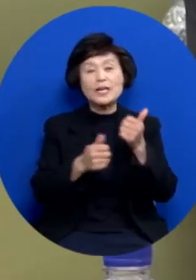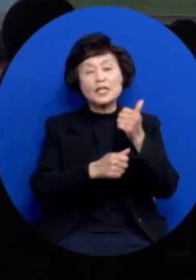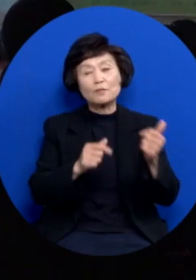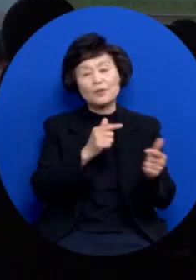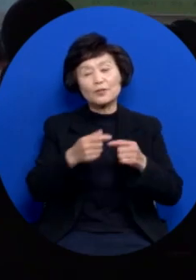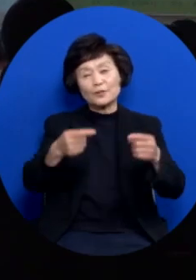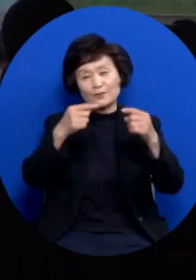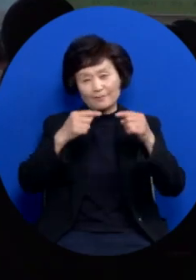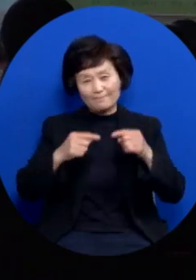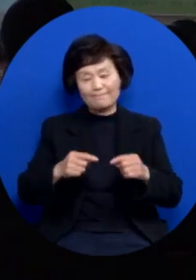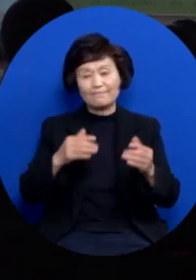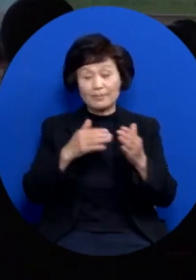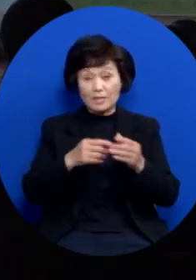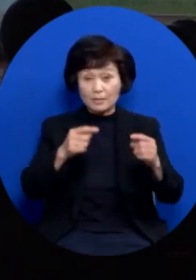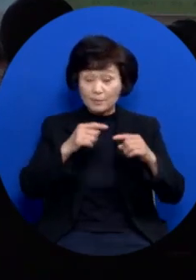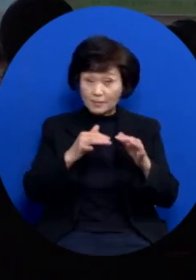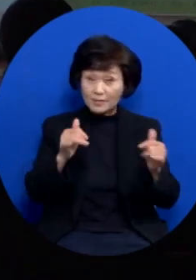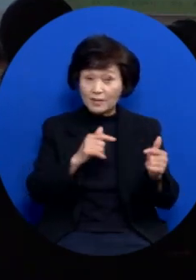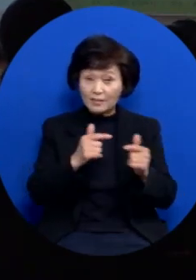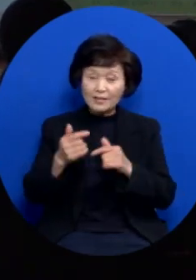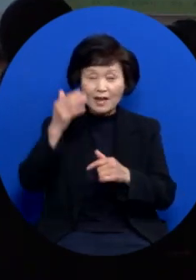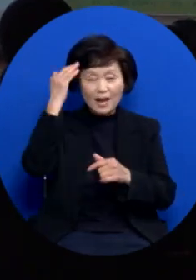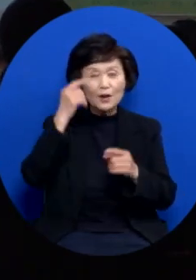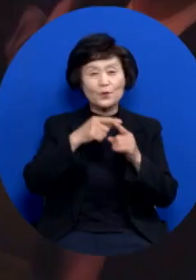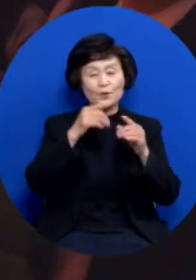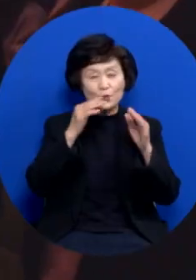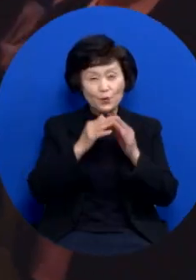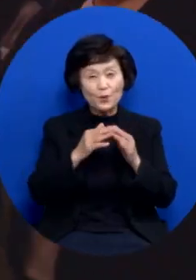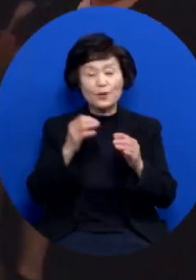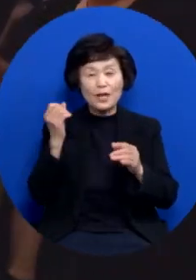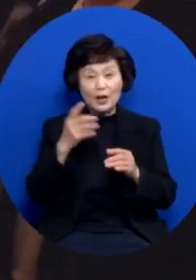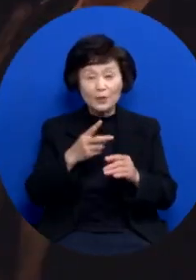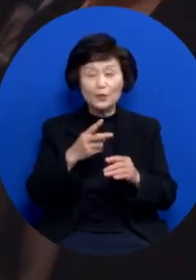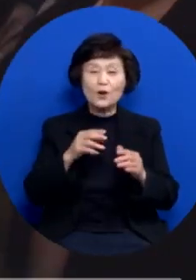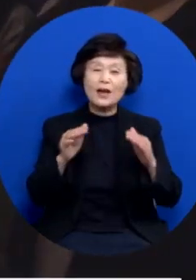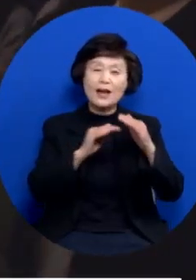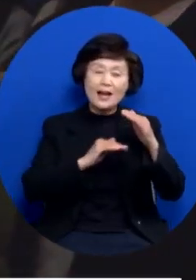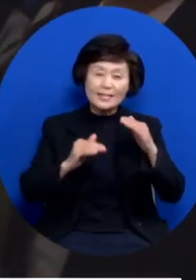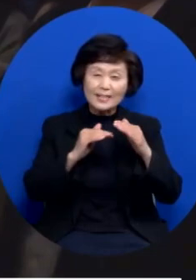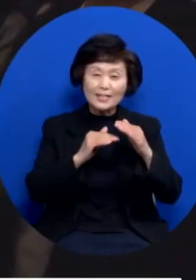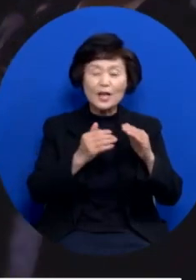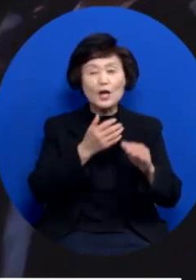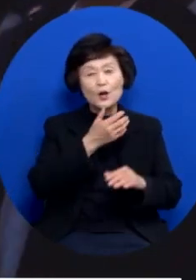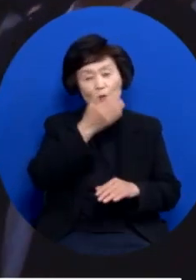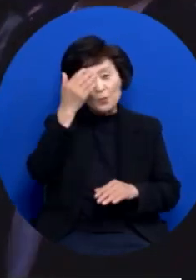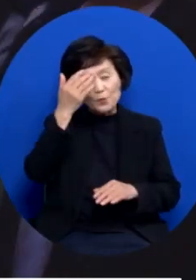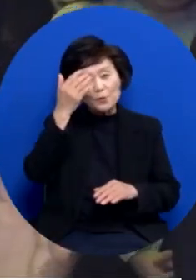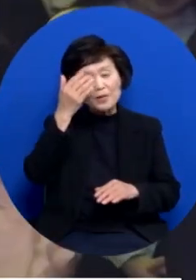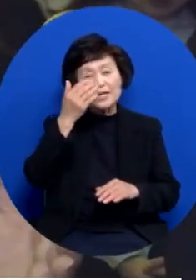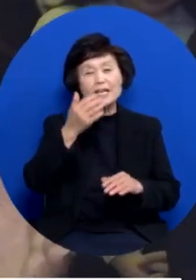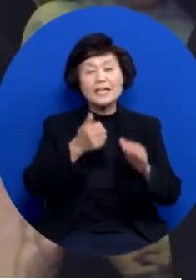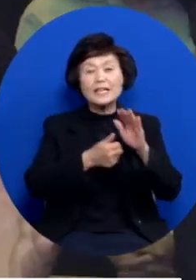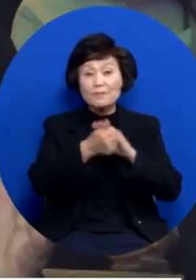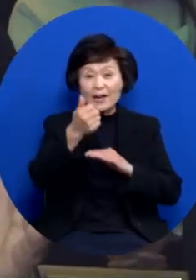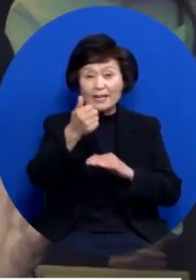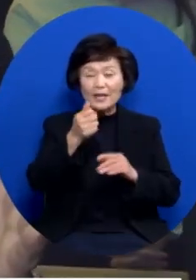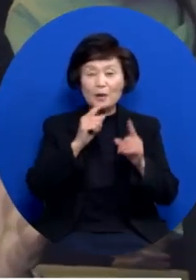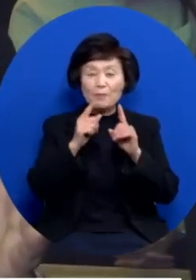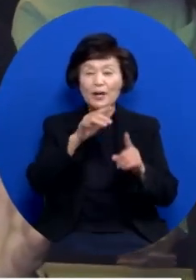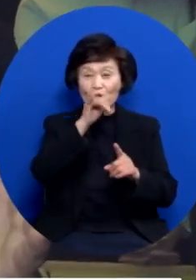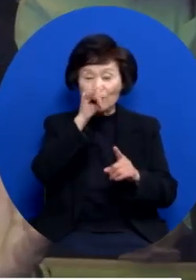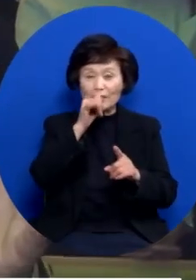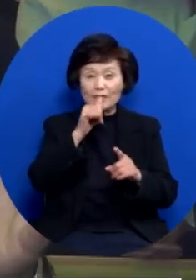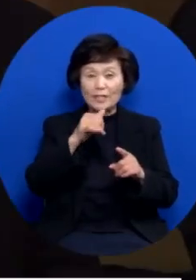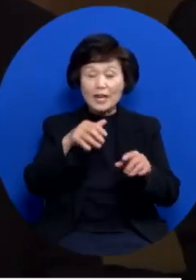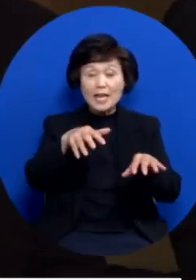참석했습니다. 참석자들에게 한국교회 그리고 가정의 꿈과 희망이라고 격려한 송 총회장은 집회가 끝날 때까지 자리를